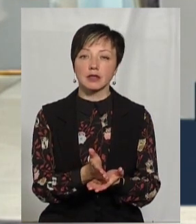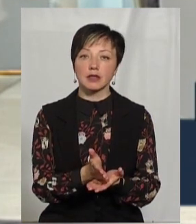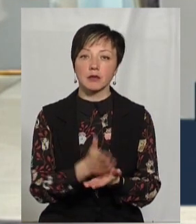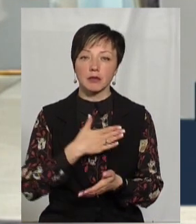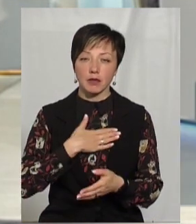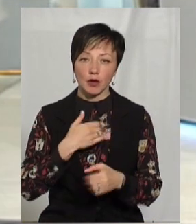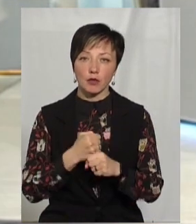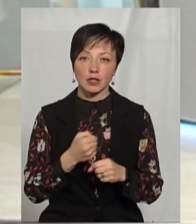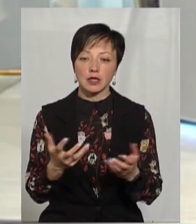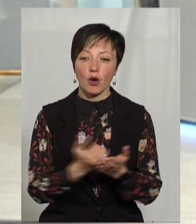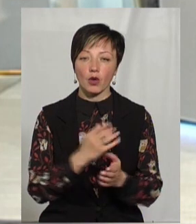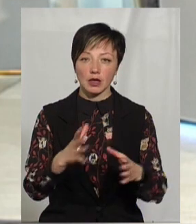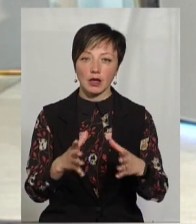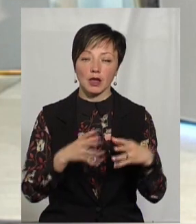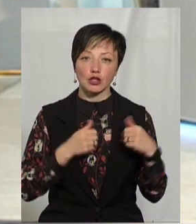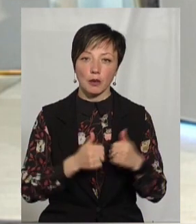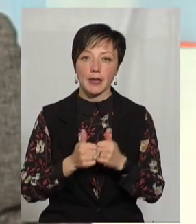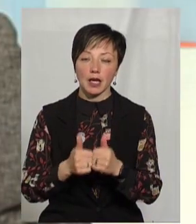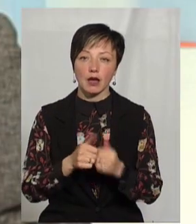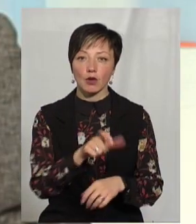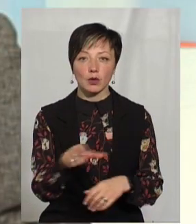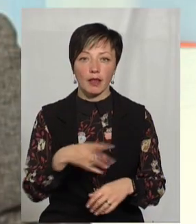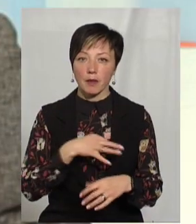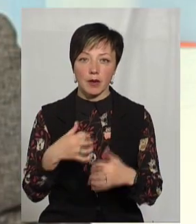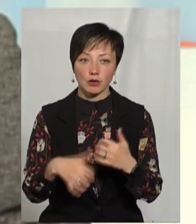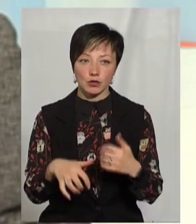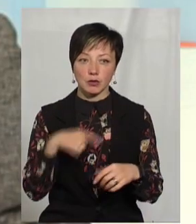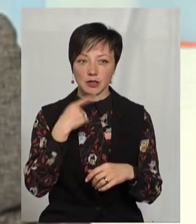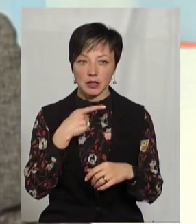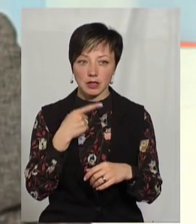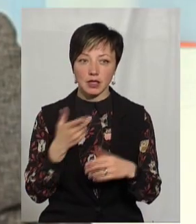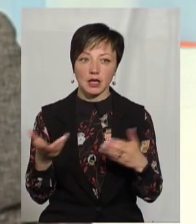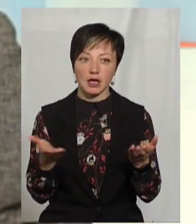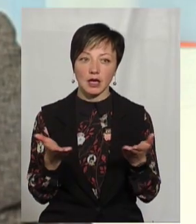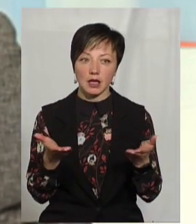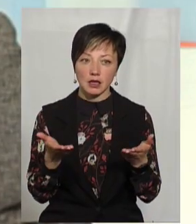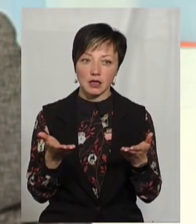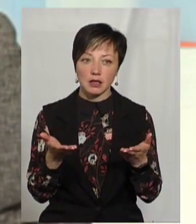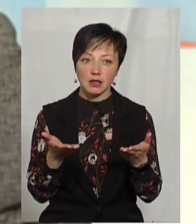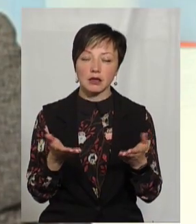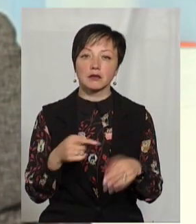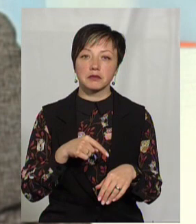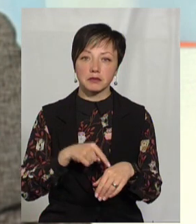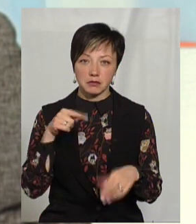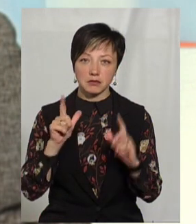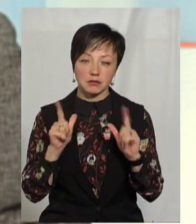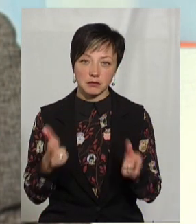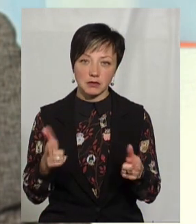це знаходити наших партнерів, людей небайдужих, як ми казали, які